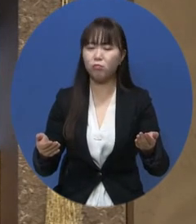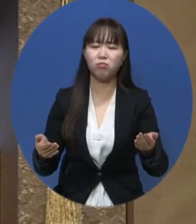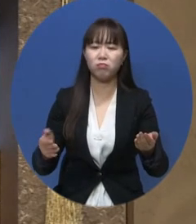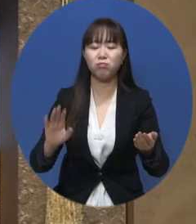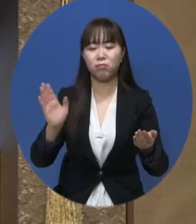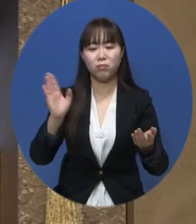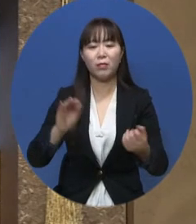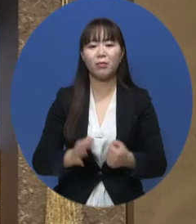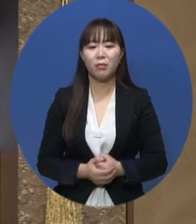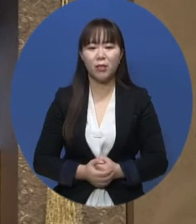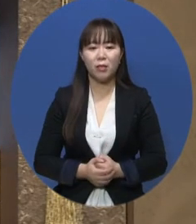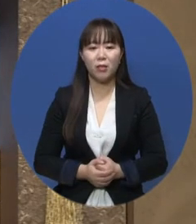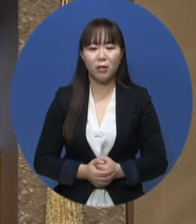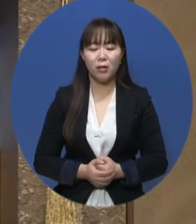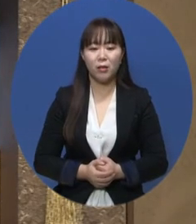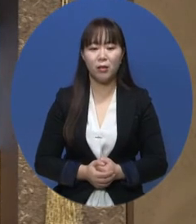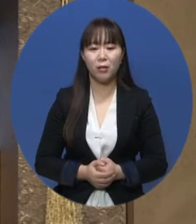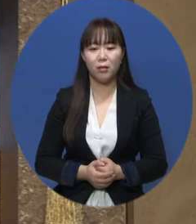아니고